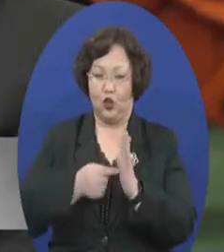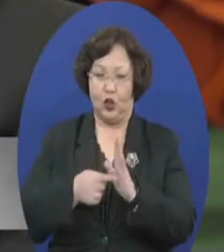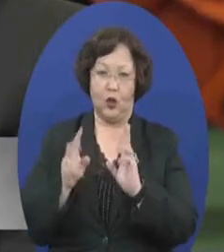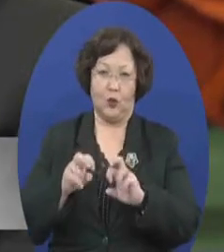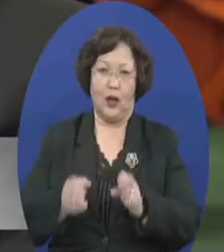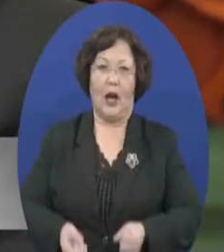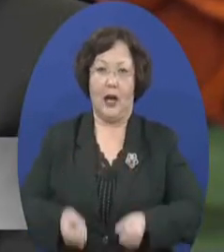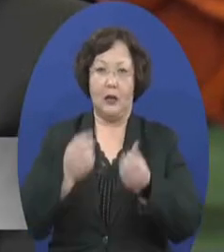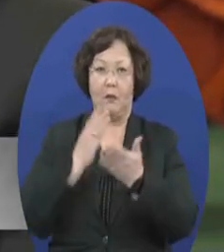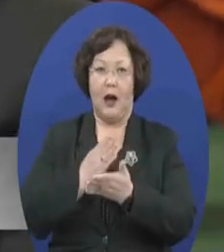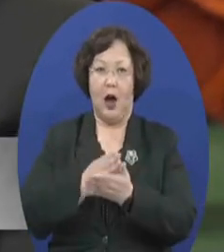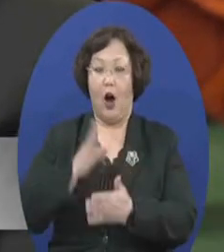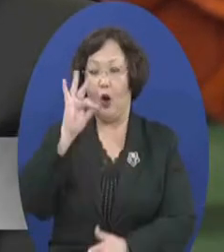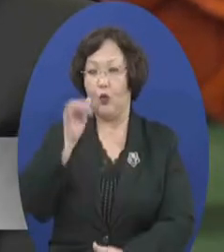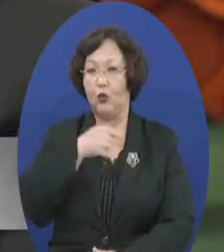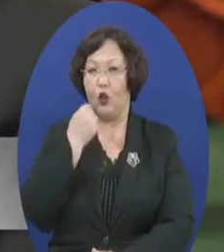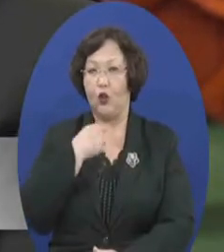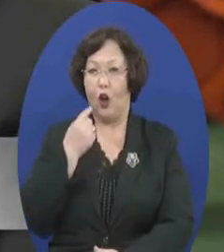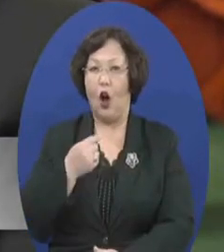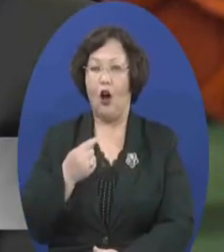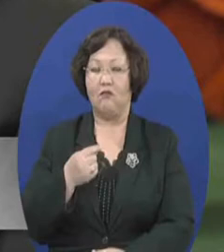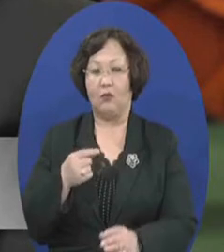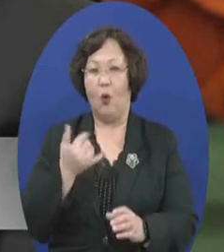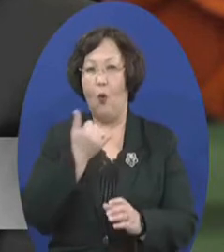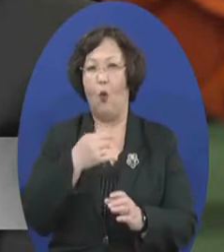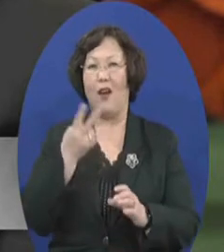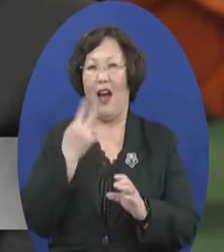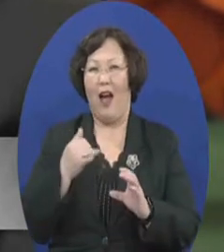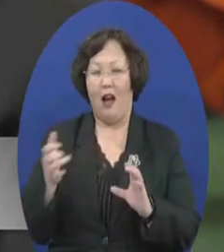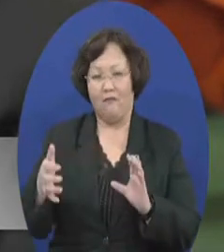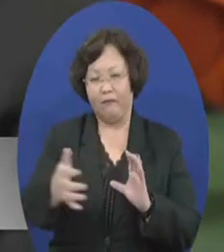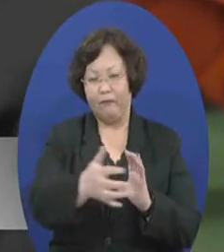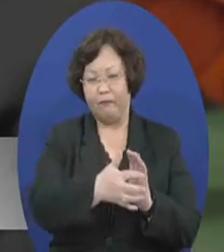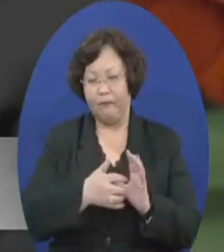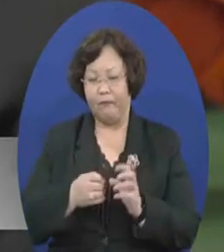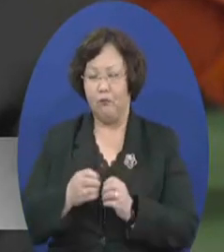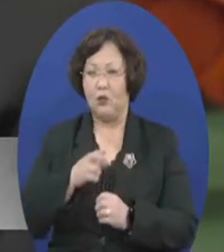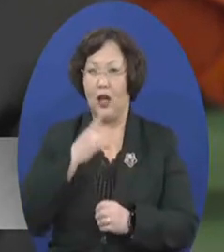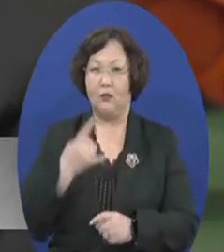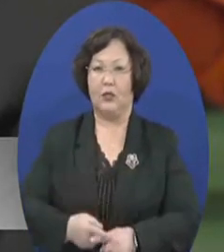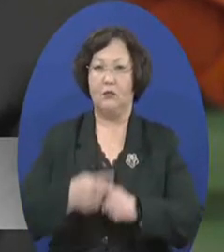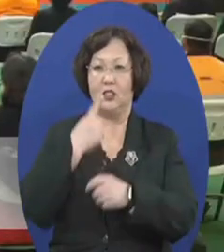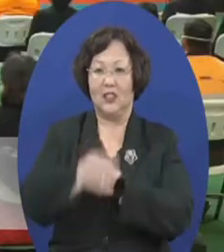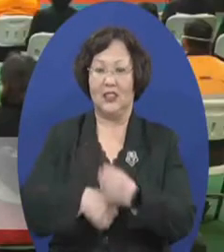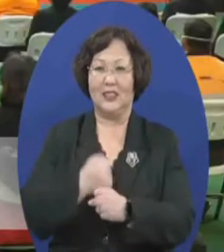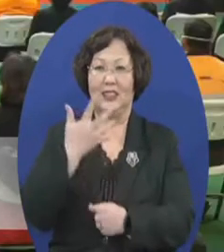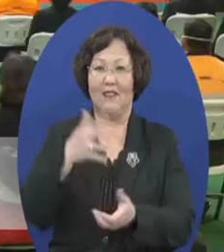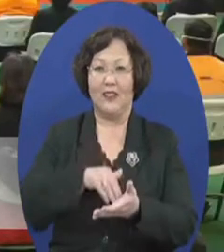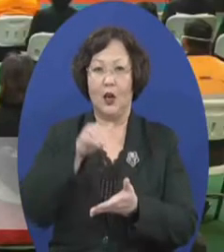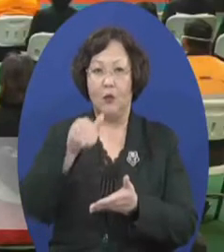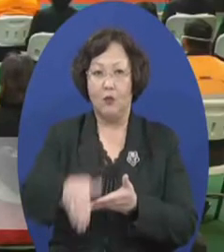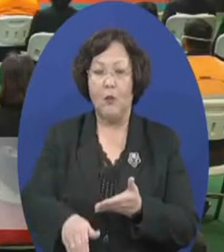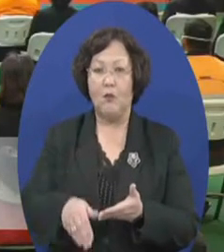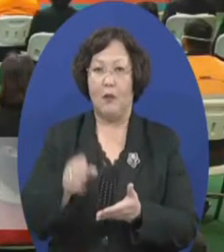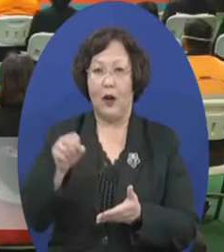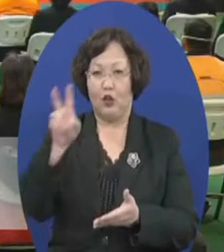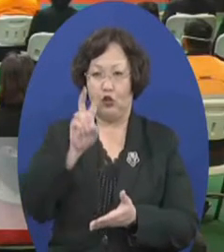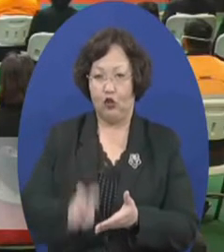байгаа. Оюут толгойн бүтээгдэхүүн 3 дахин нэмэгдснээр жил 5 орчим тэрбум ам.долларын борлуулалт